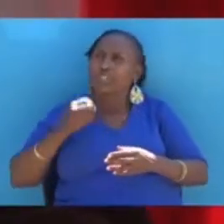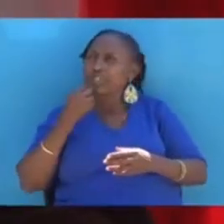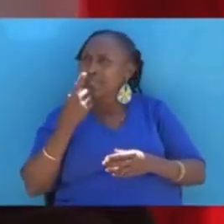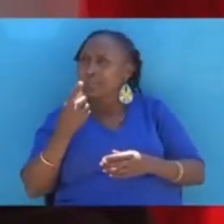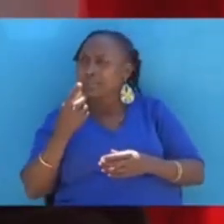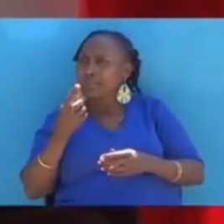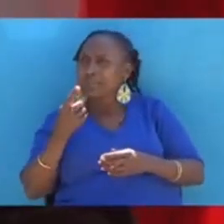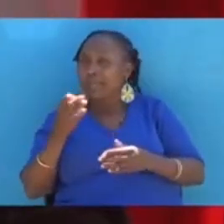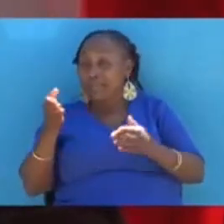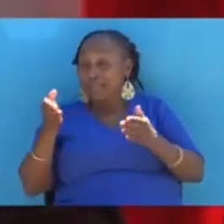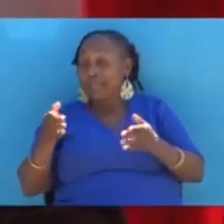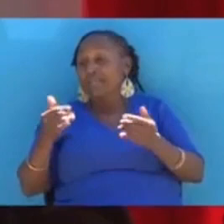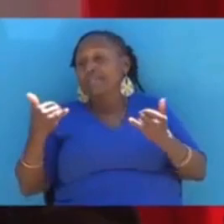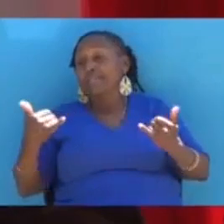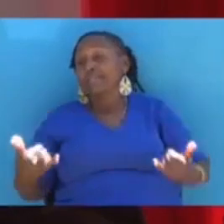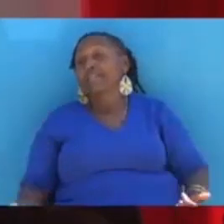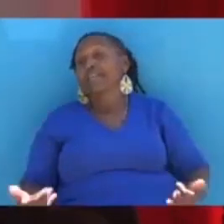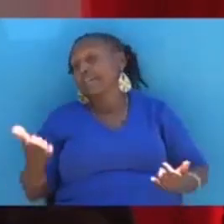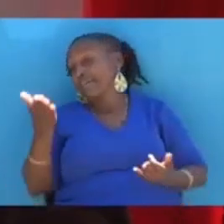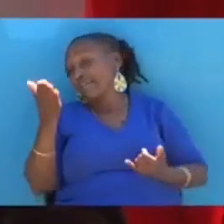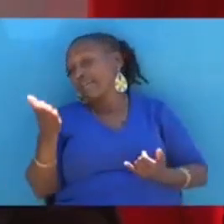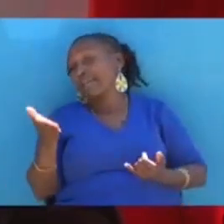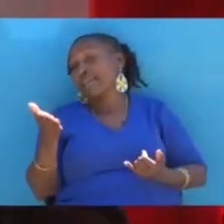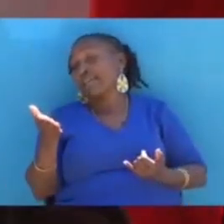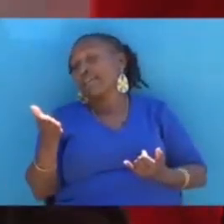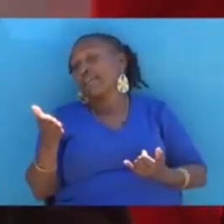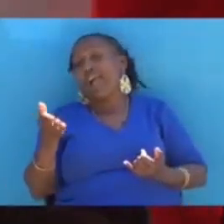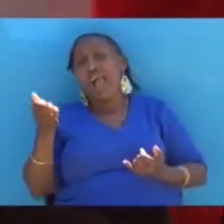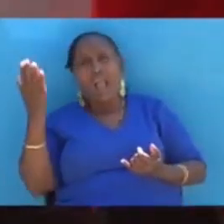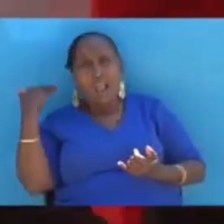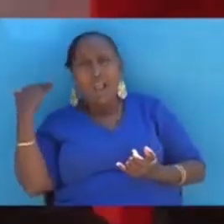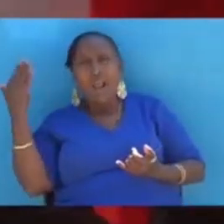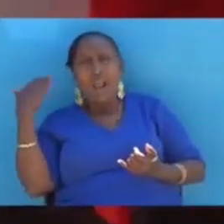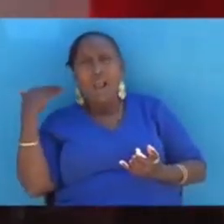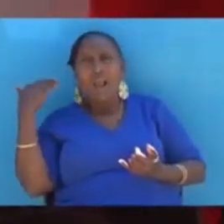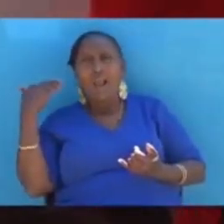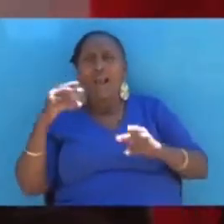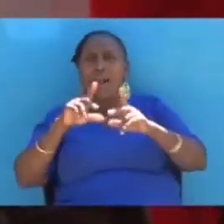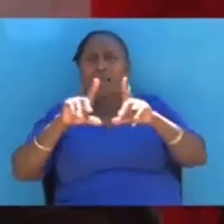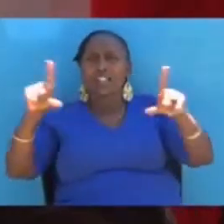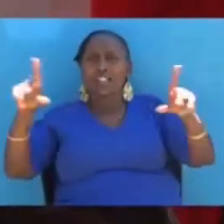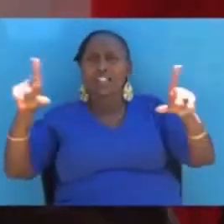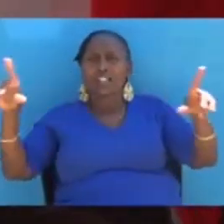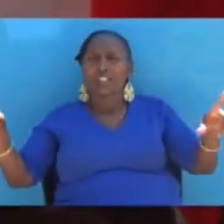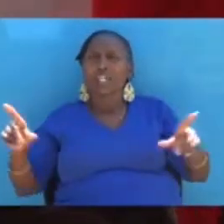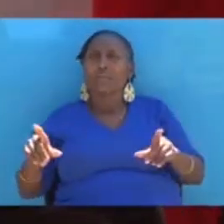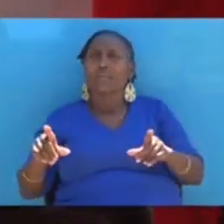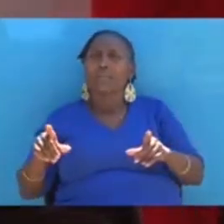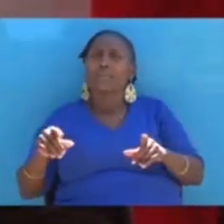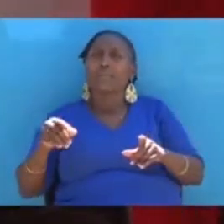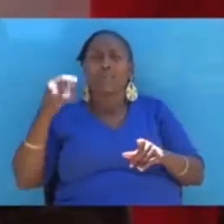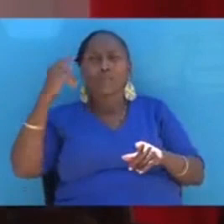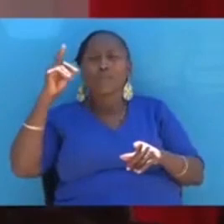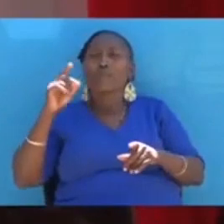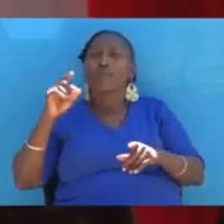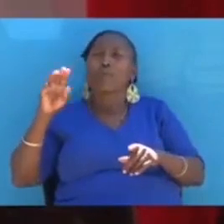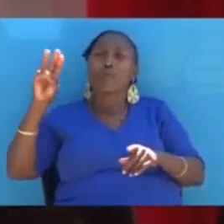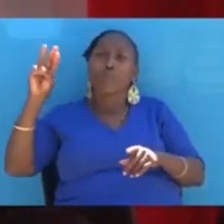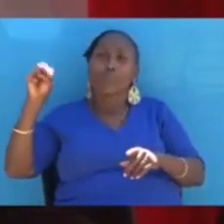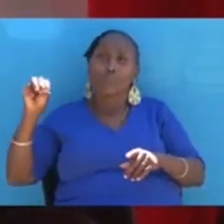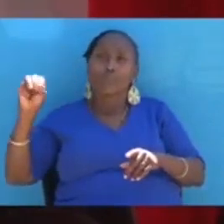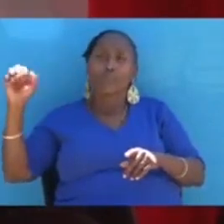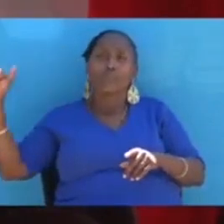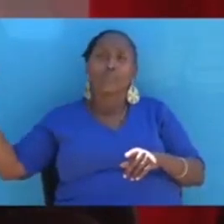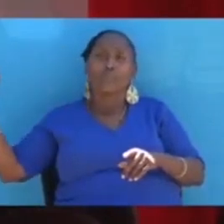Nakuru kwa ile shamba ilikuwa ya Mau Mau ikanyakuliwa, wakaketishwa chini pia,